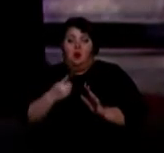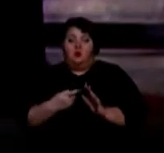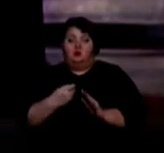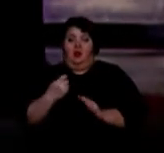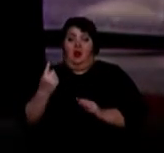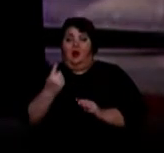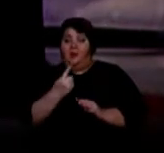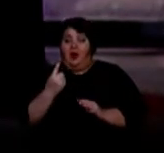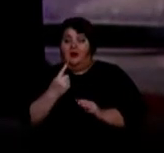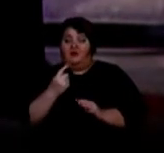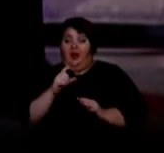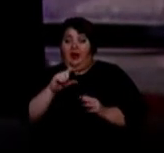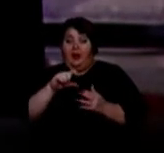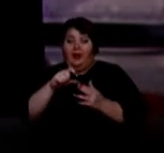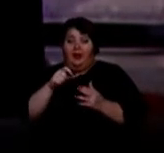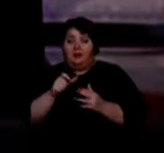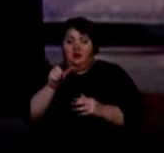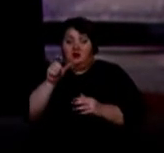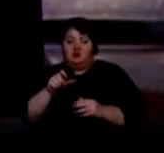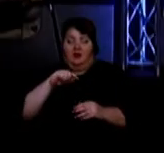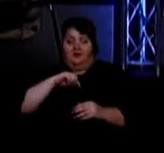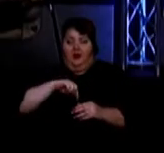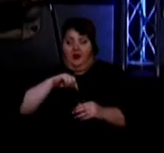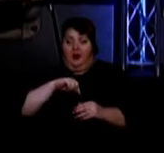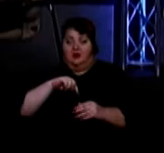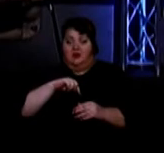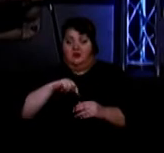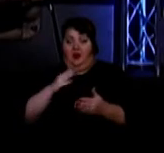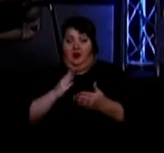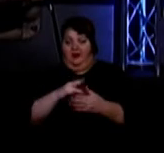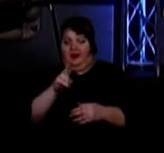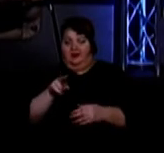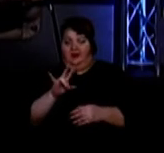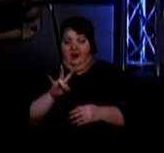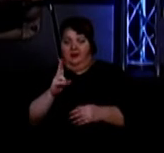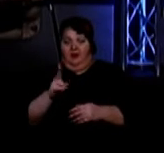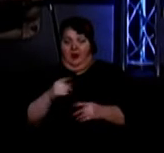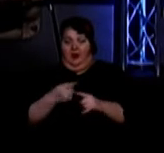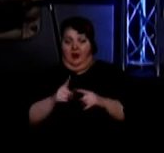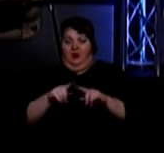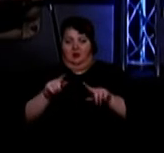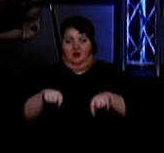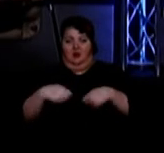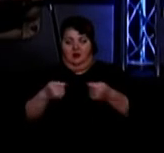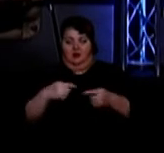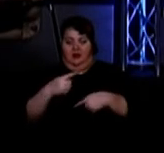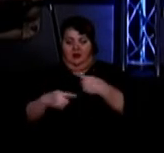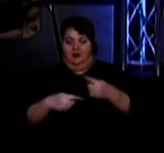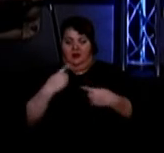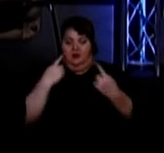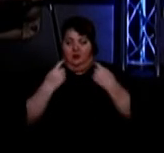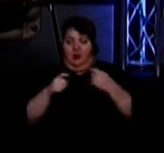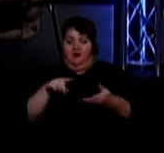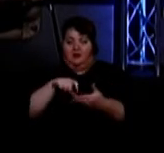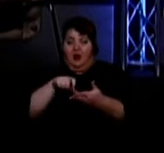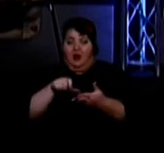первой оплодотворенной клеточке человеческого организма, ну, все мы знаем, есть ДНК, которая несет наследственную информацию. И вот в этой